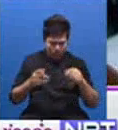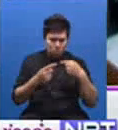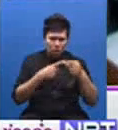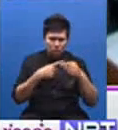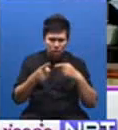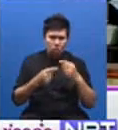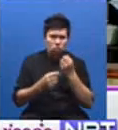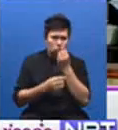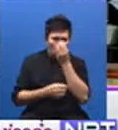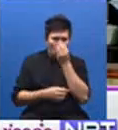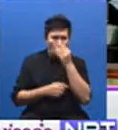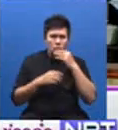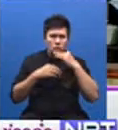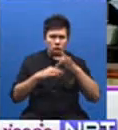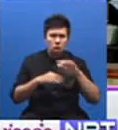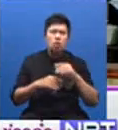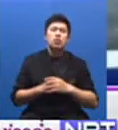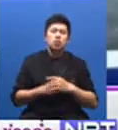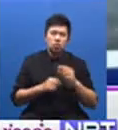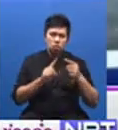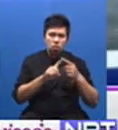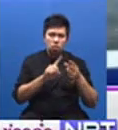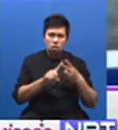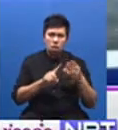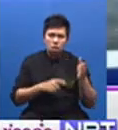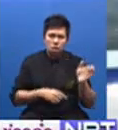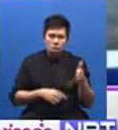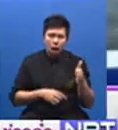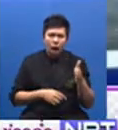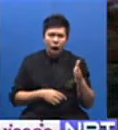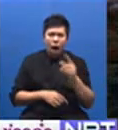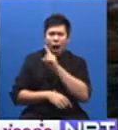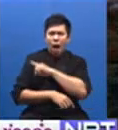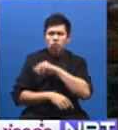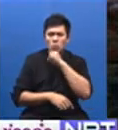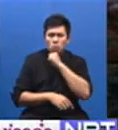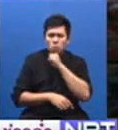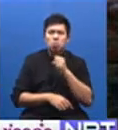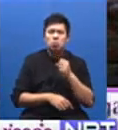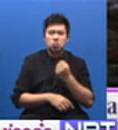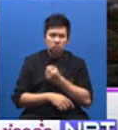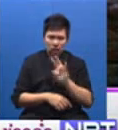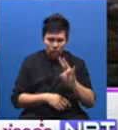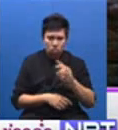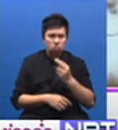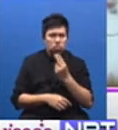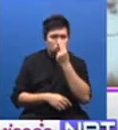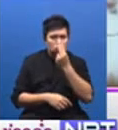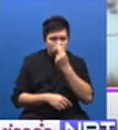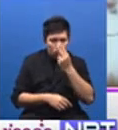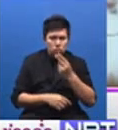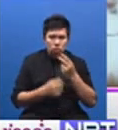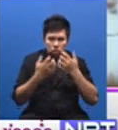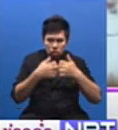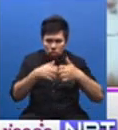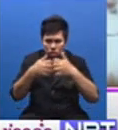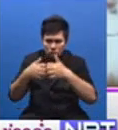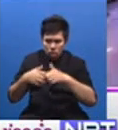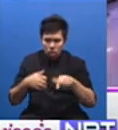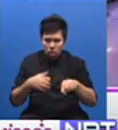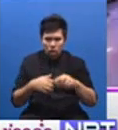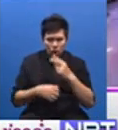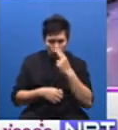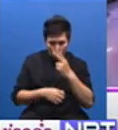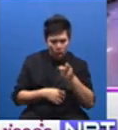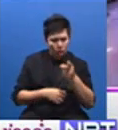ทะเลจำนวน 101ตัวปลาการ์ตูนชนิดขาวส้ม 70ตัวและเครื่องปั๊มออกซิเจนไฟฟ้า 2เครื่องเจ้าหน้าที่ได้